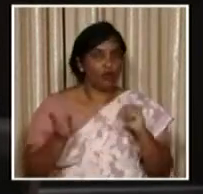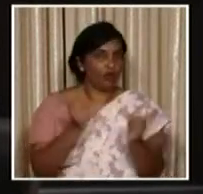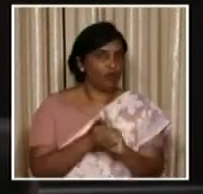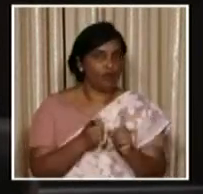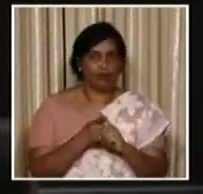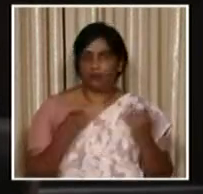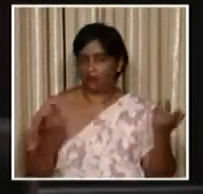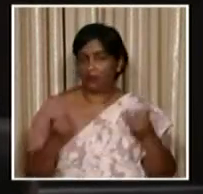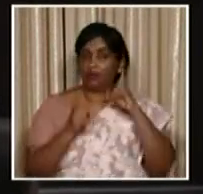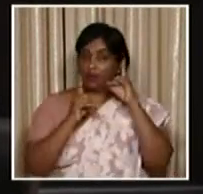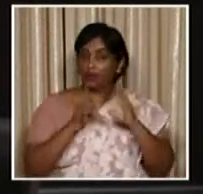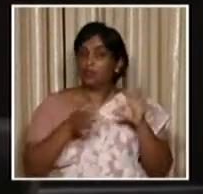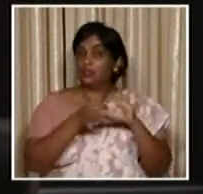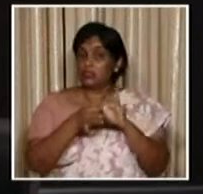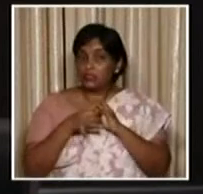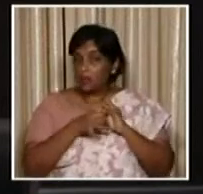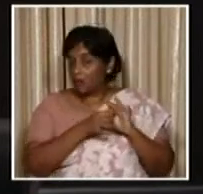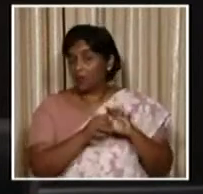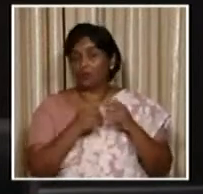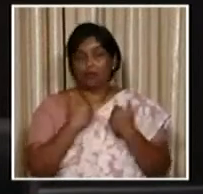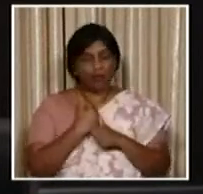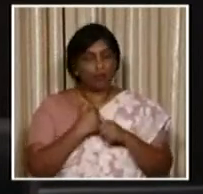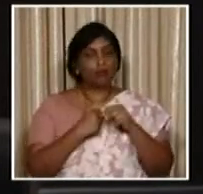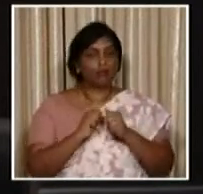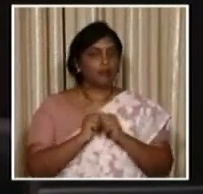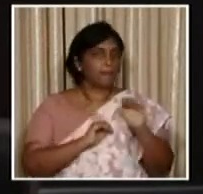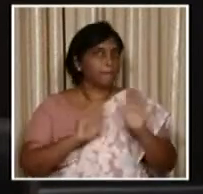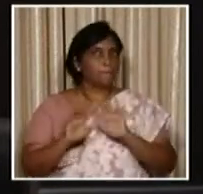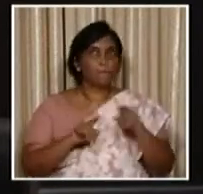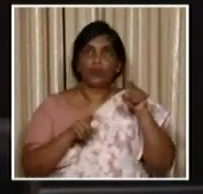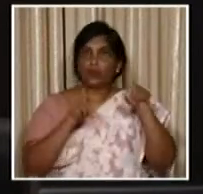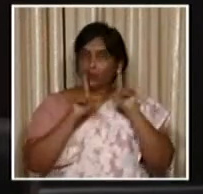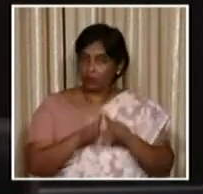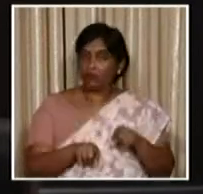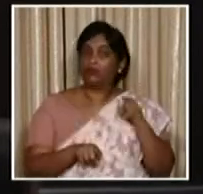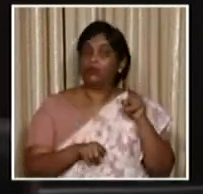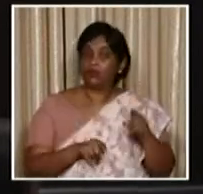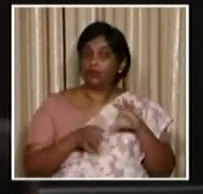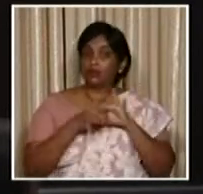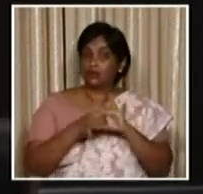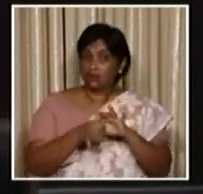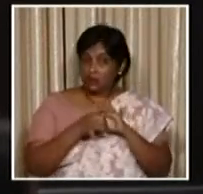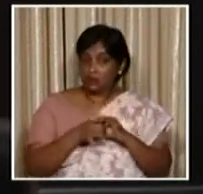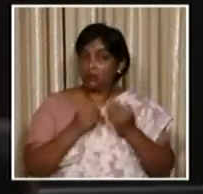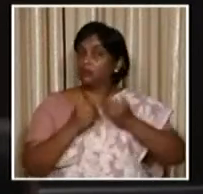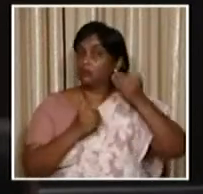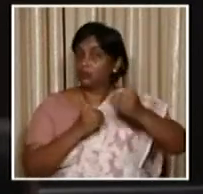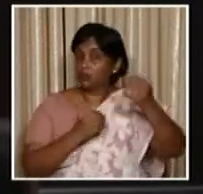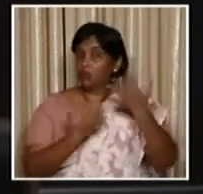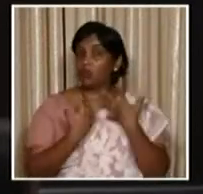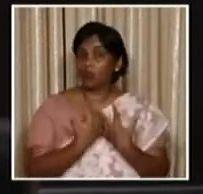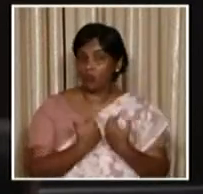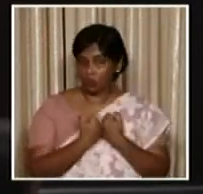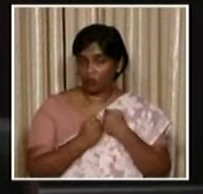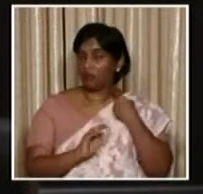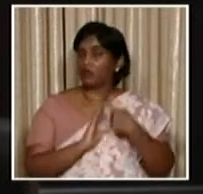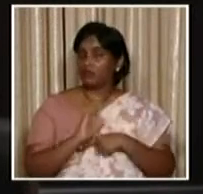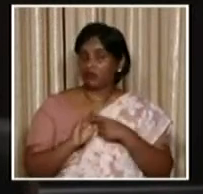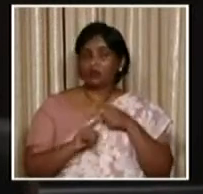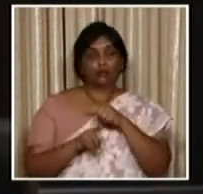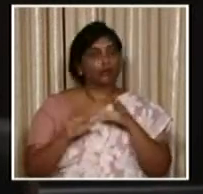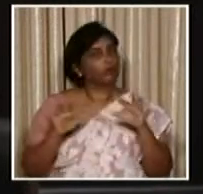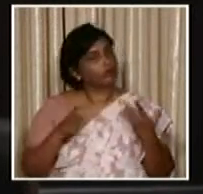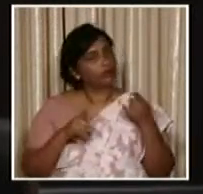නැහැ කවුරු ඒ සම්බන්ධතා හදාගෙනයි ඒවා මෙහෙව්වේ ඒ නිසා ඒ සම්බන්ධතා ඉදිරියට අවශ්‍ය වෙනවා රටට